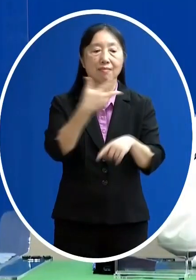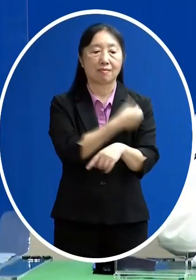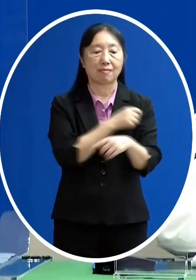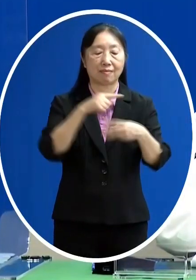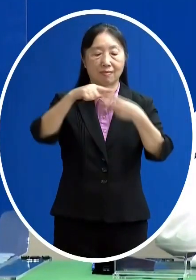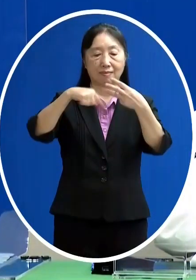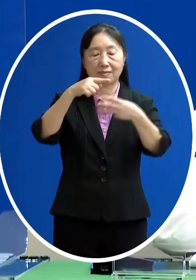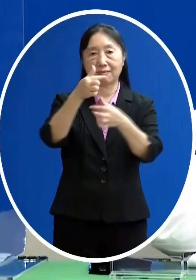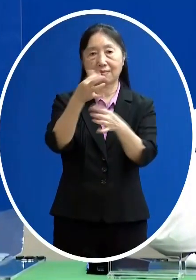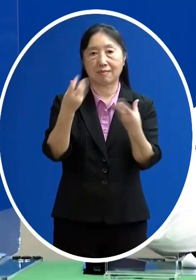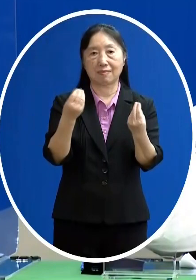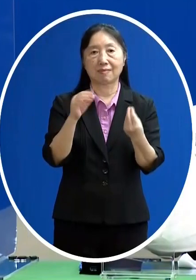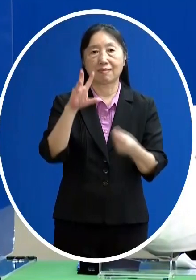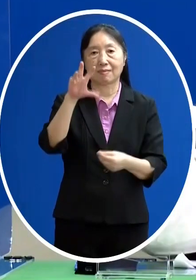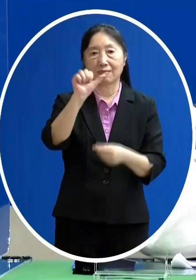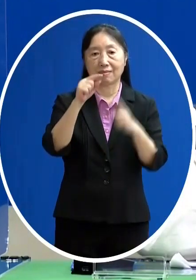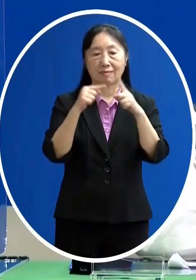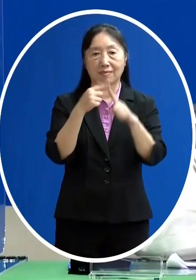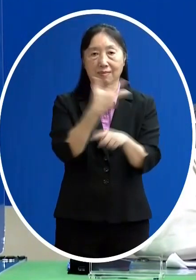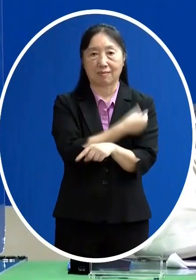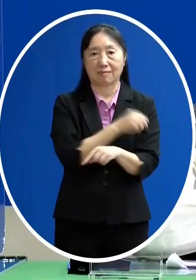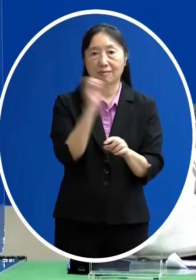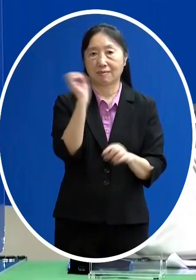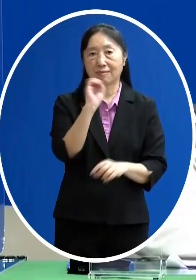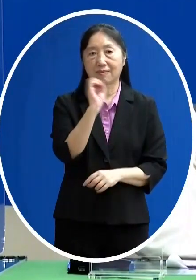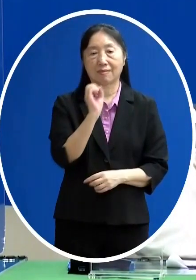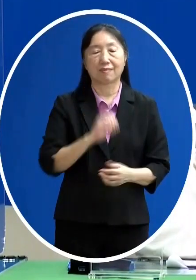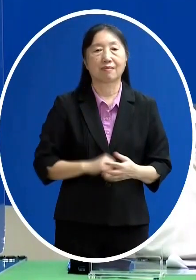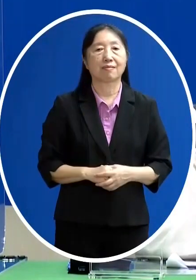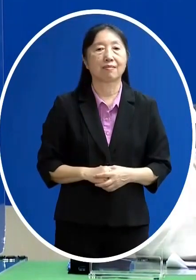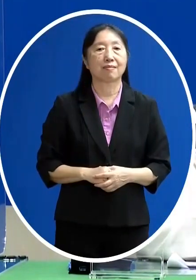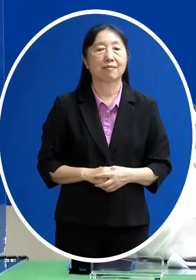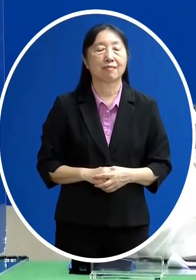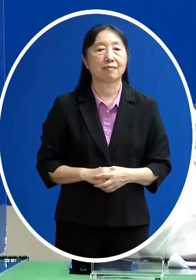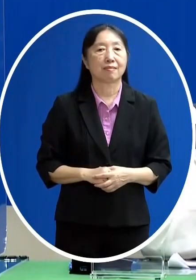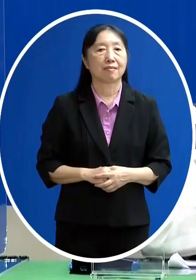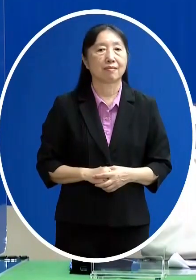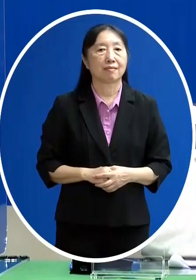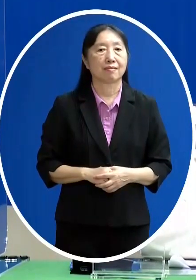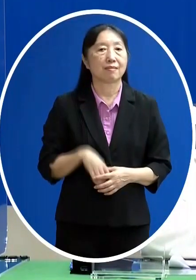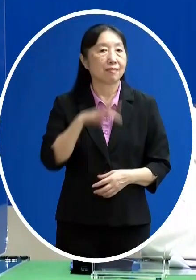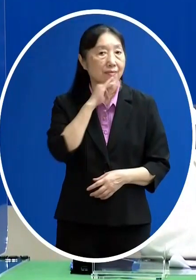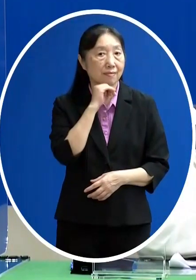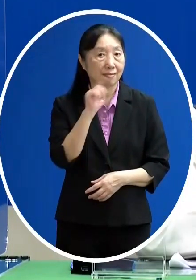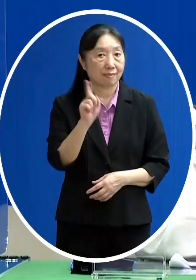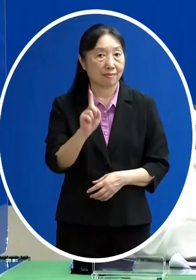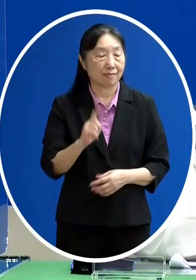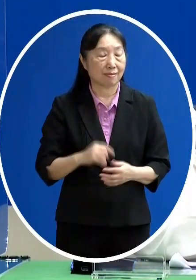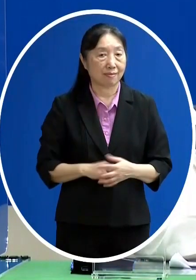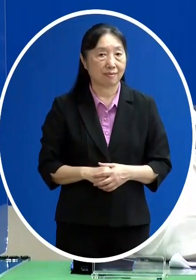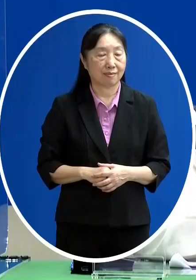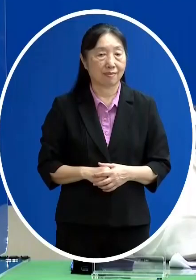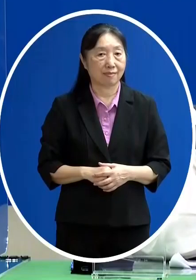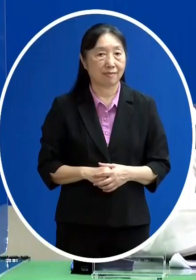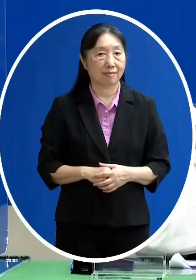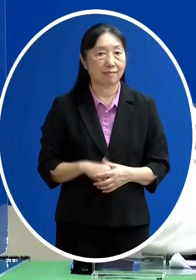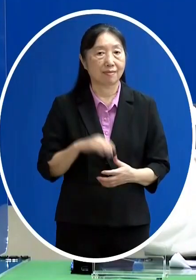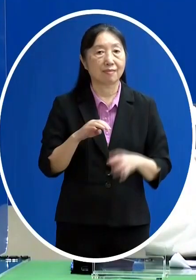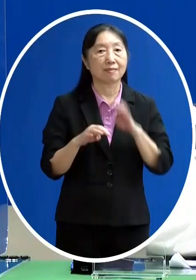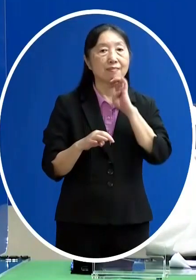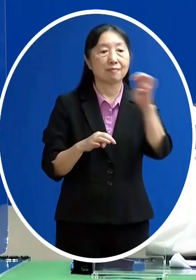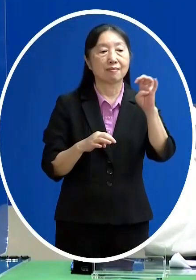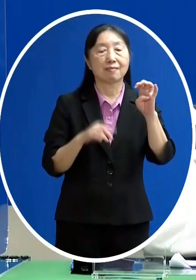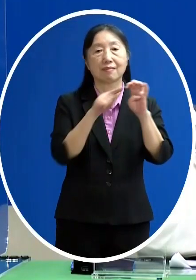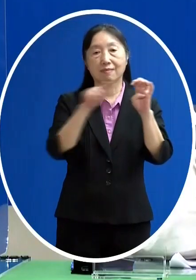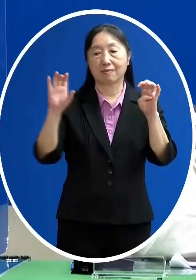满3剂的疫苗，其中有85位是没有接种任何一剂的 COVID-19 疫苗。年龄的部分，吼，是从